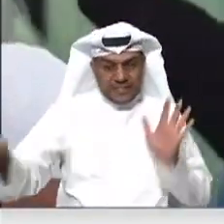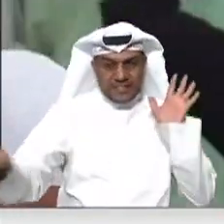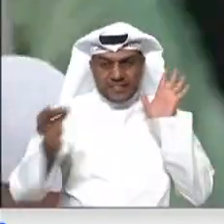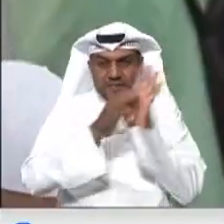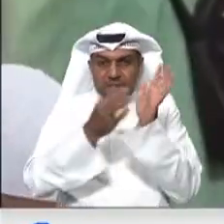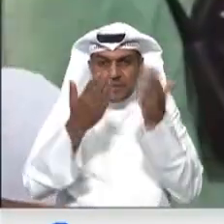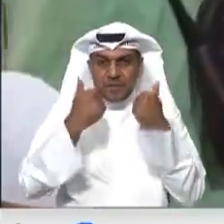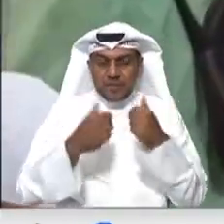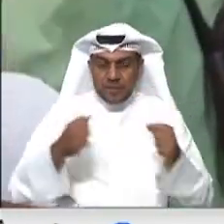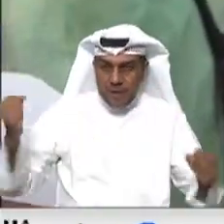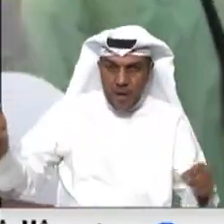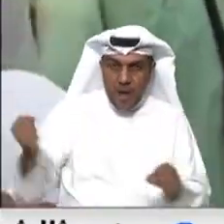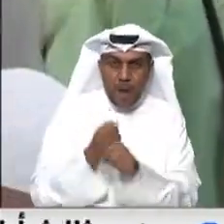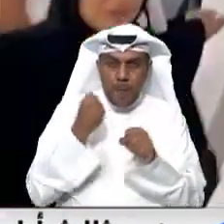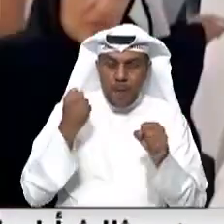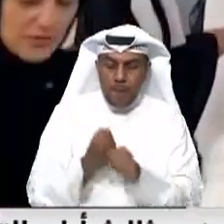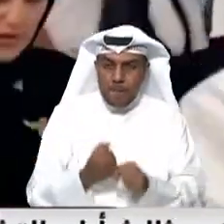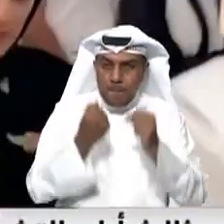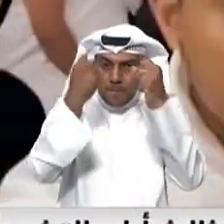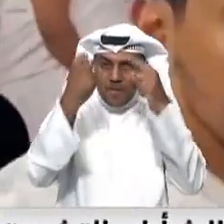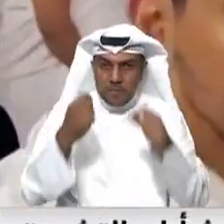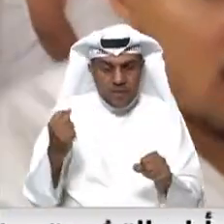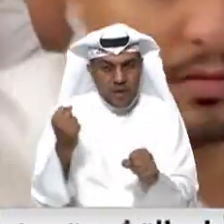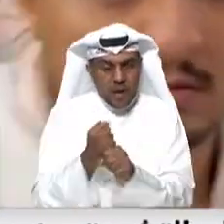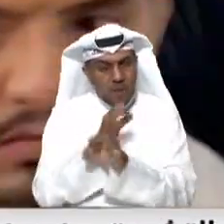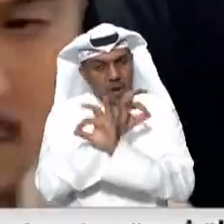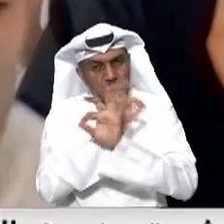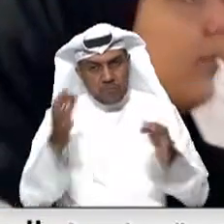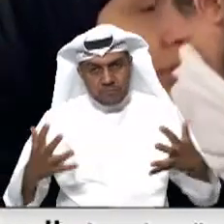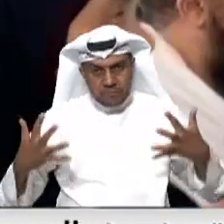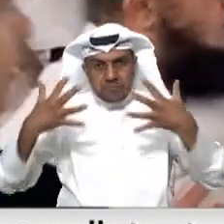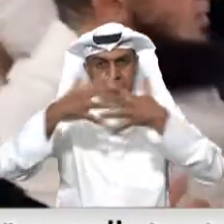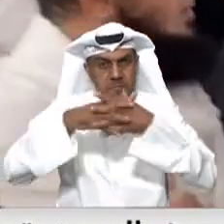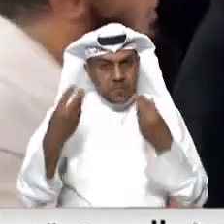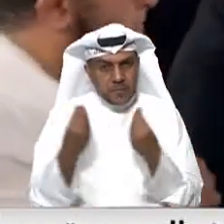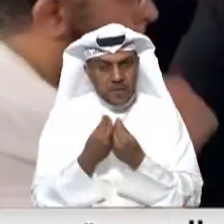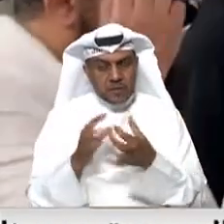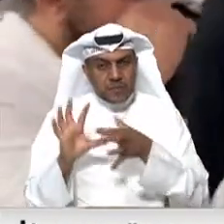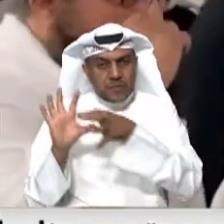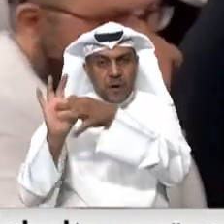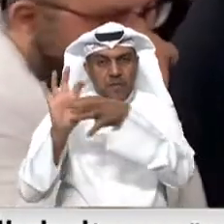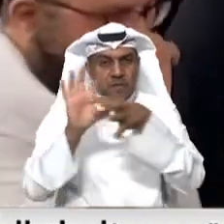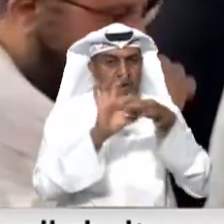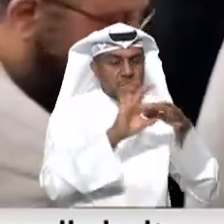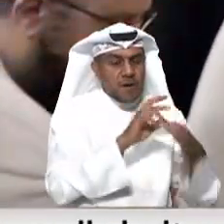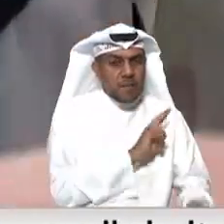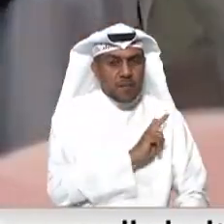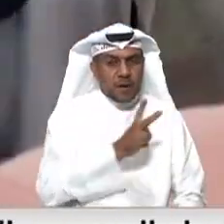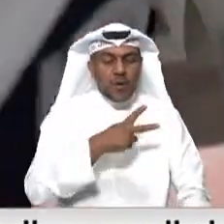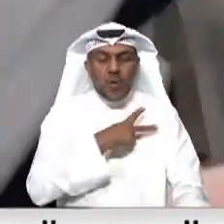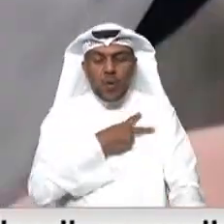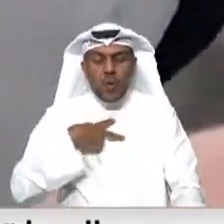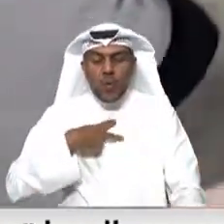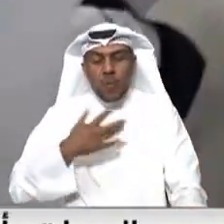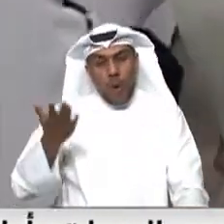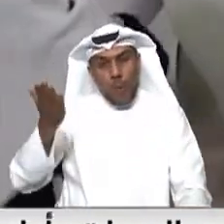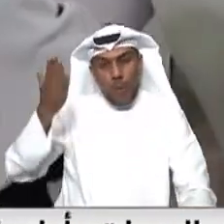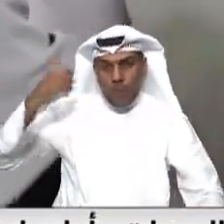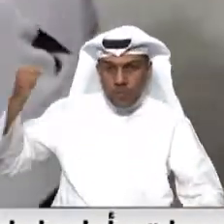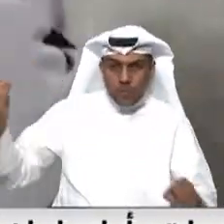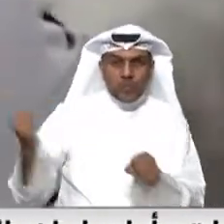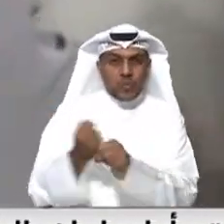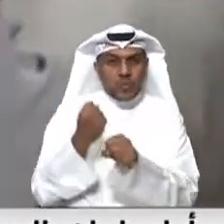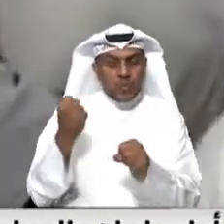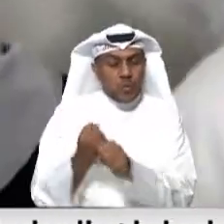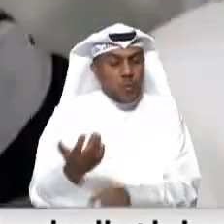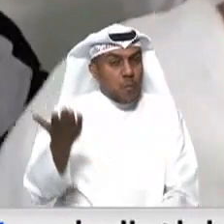ويأتي هذا النجاح من خلال التكامل بين جميع الجهات الحكومية والاستعداد المبكر